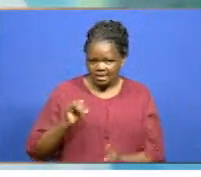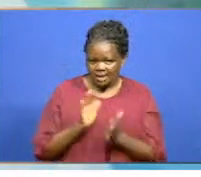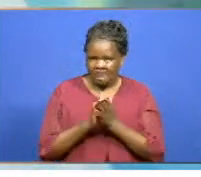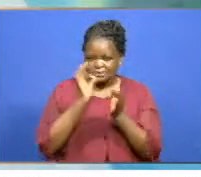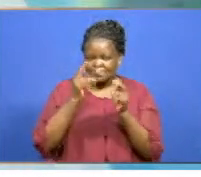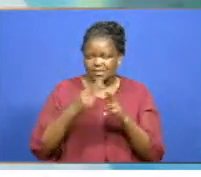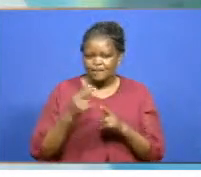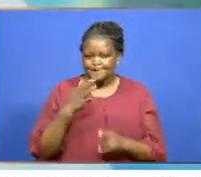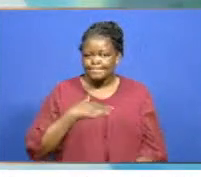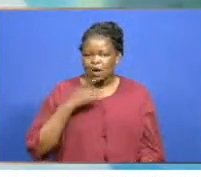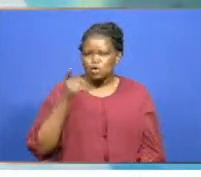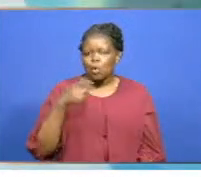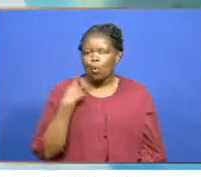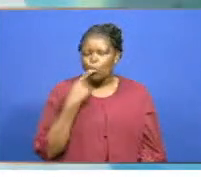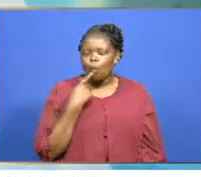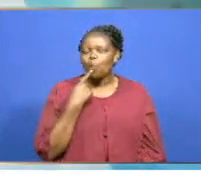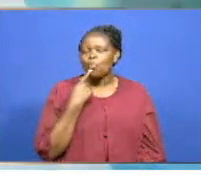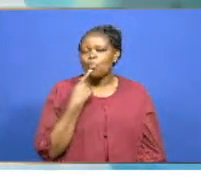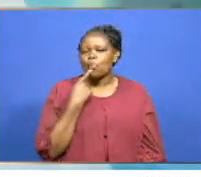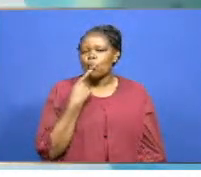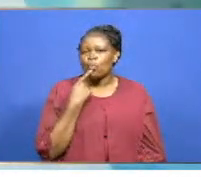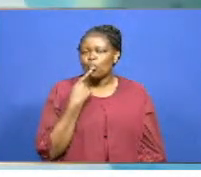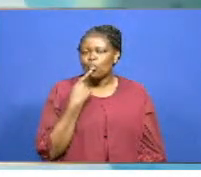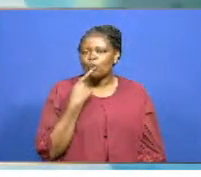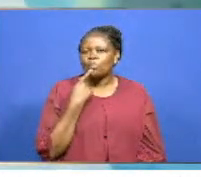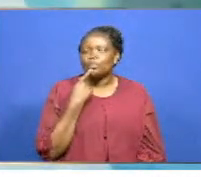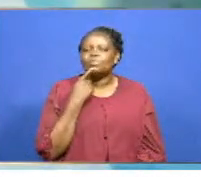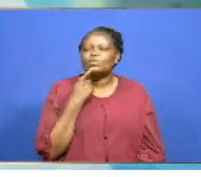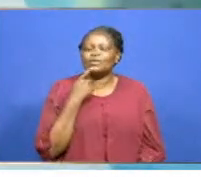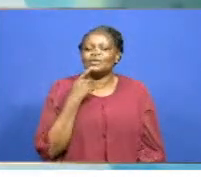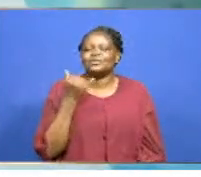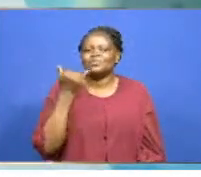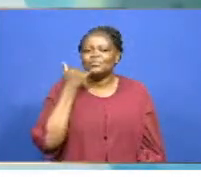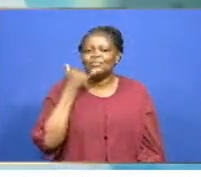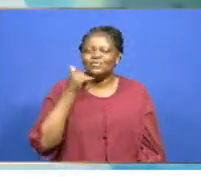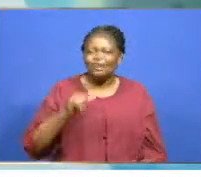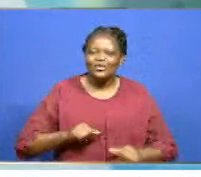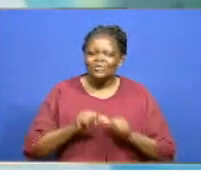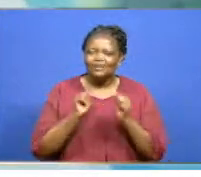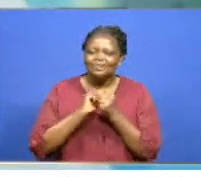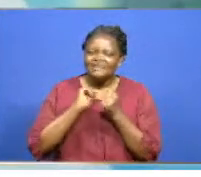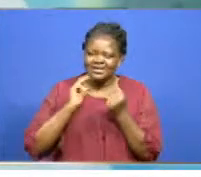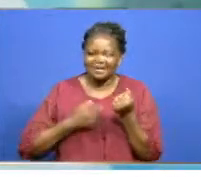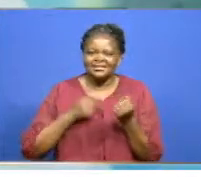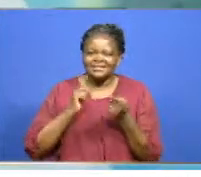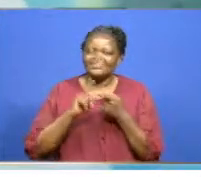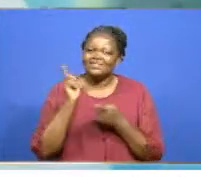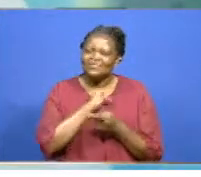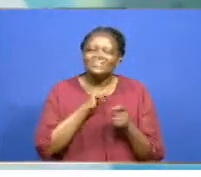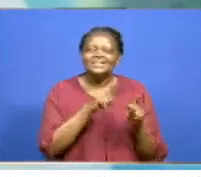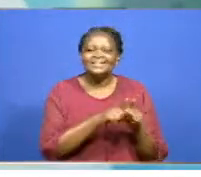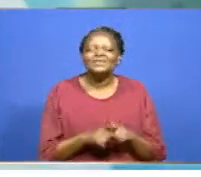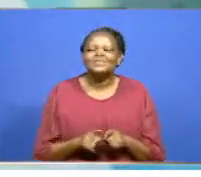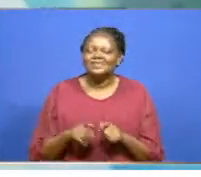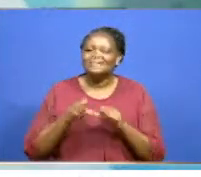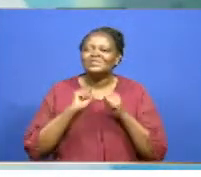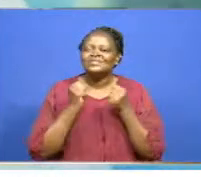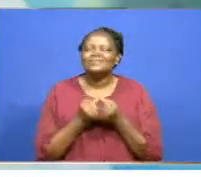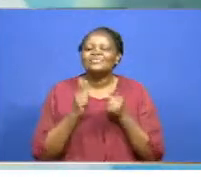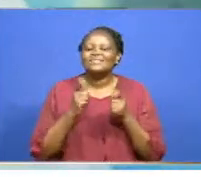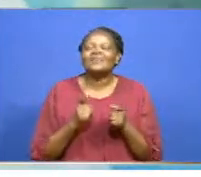mfasiri wa lugha ishara. Bila shaka atakuwa nasi hadi tamati. Kumbuka ya kwamba kwenye mitandao ya kijamii. Kwenye